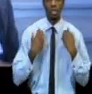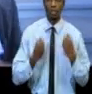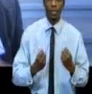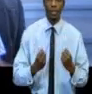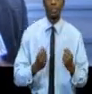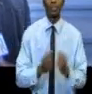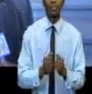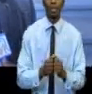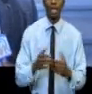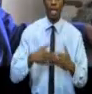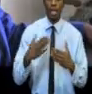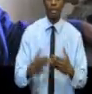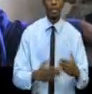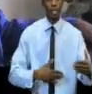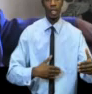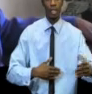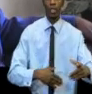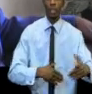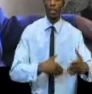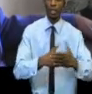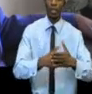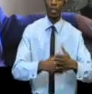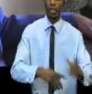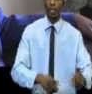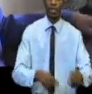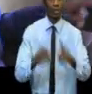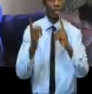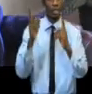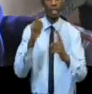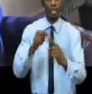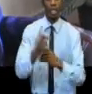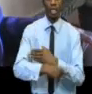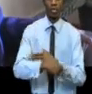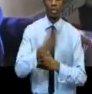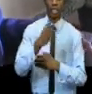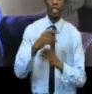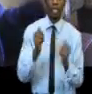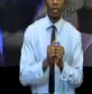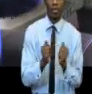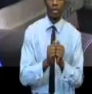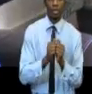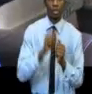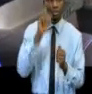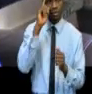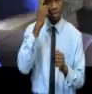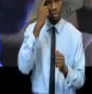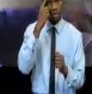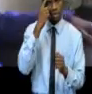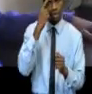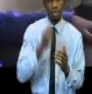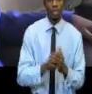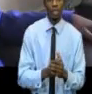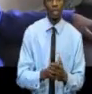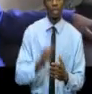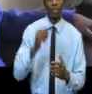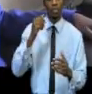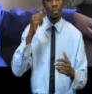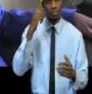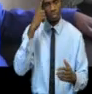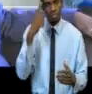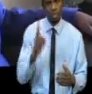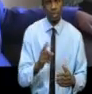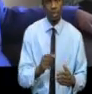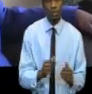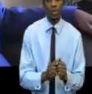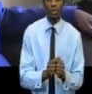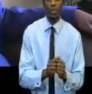à Kasumbalesa, avec le commissaire spécial à Kasumbalesa pour l'inauguration du centre